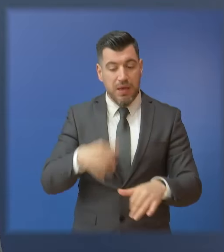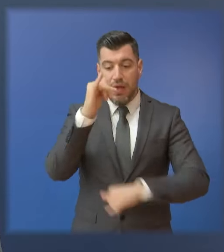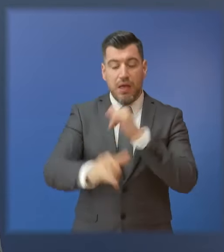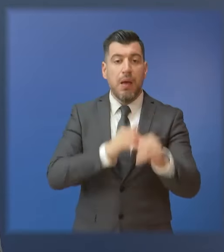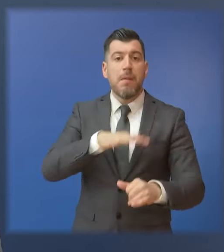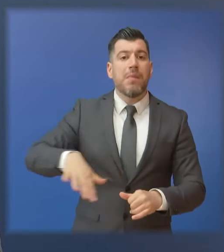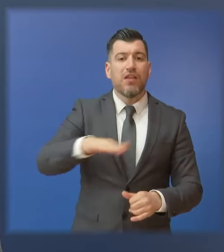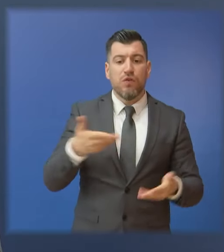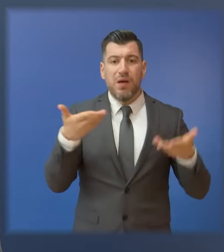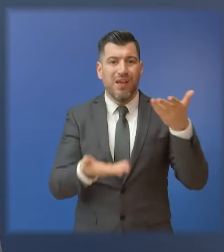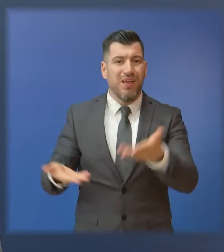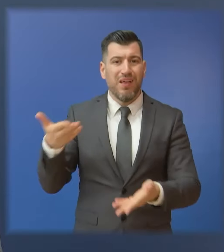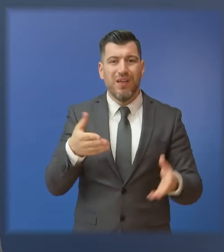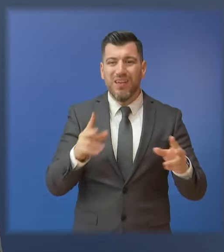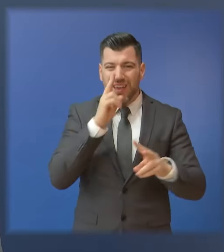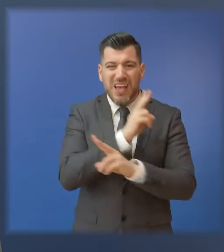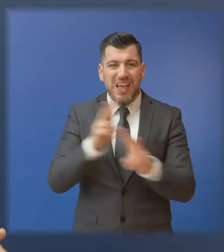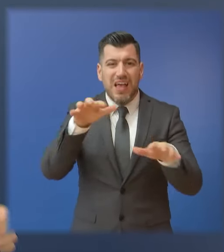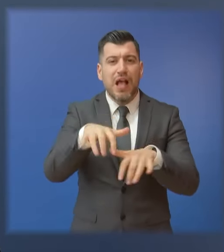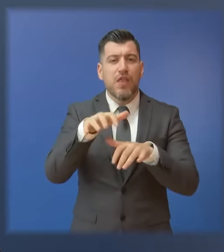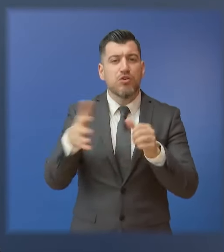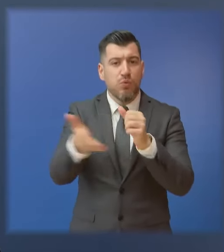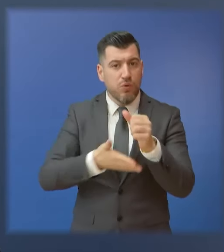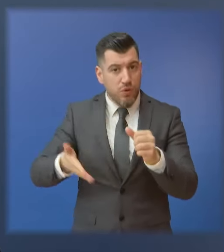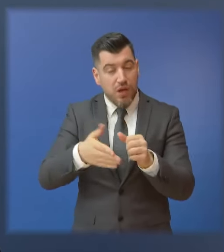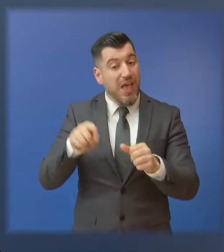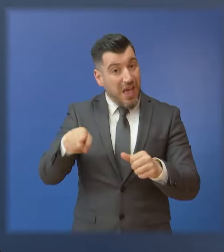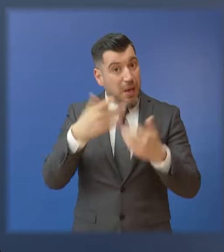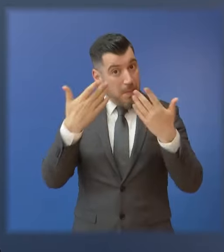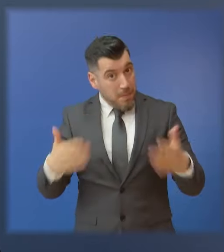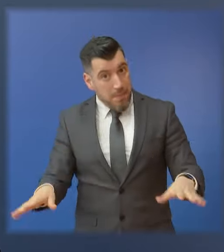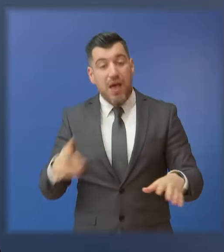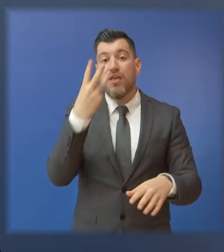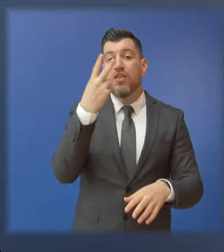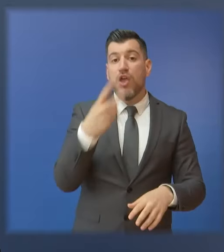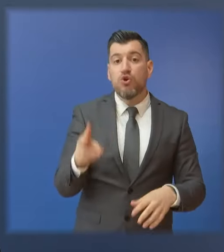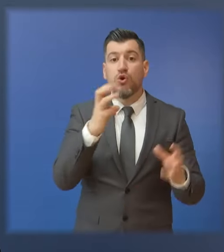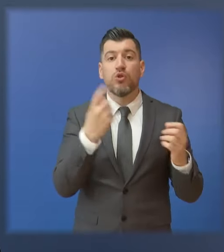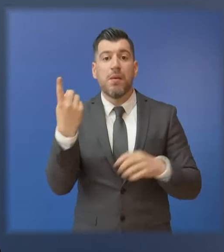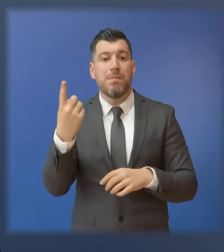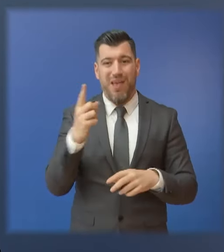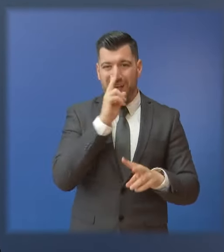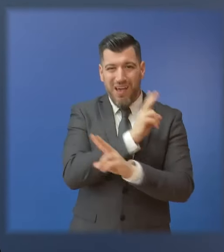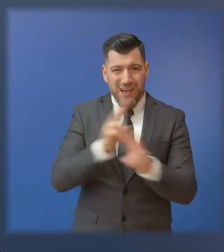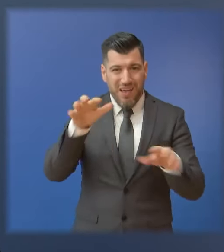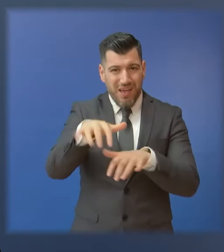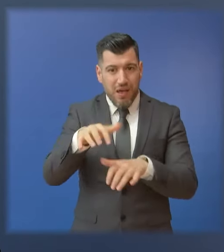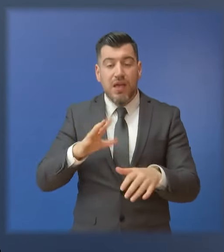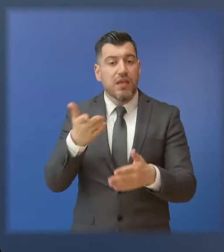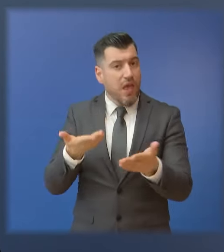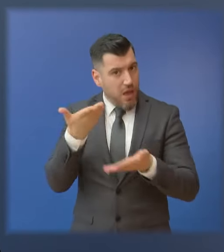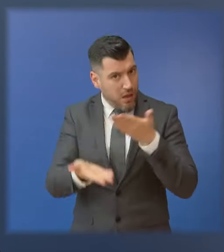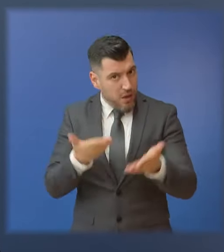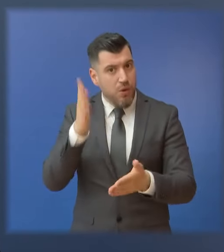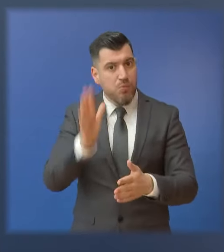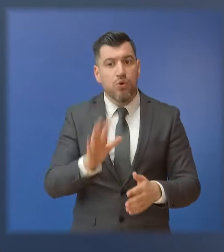καθαρισμούς οικοπέδων έχουν δηλωθεί ότι πραγματοποιήθηκαν 281 000 καθαρισμοί και οι δηλώσεις συνεχίζονται μέχρι 30 ιουνίου